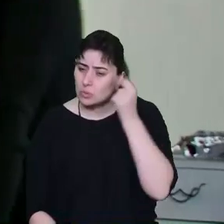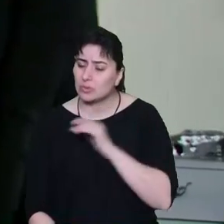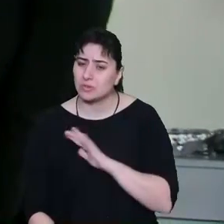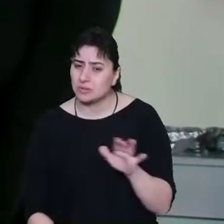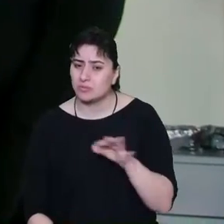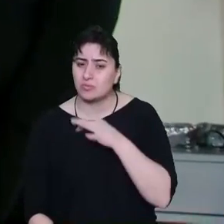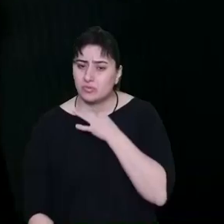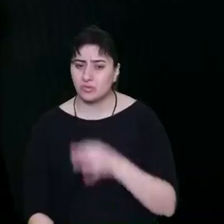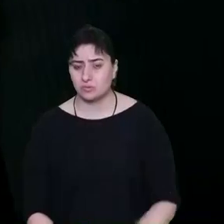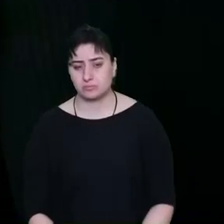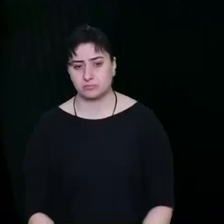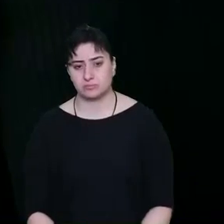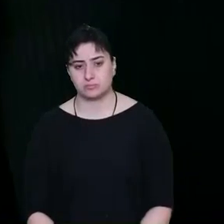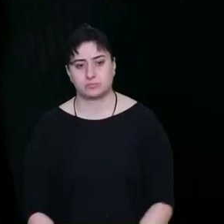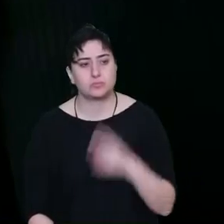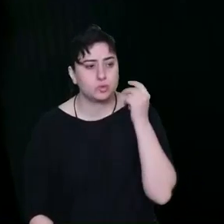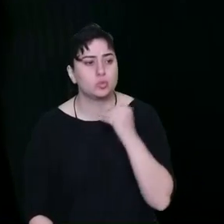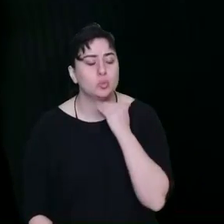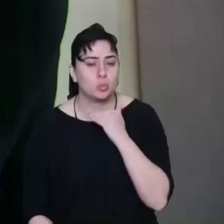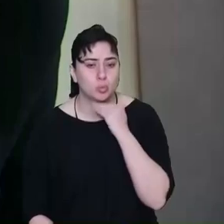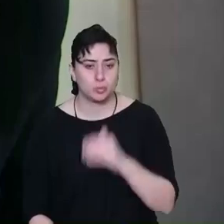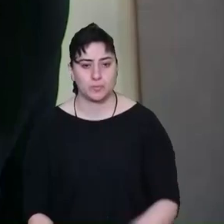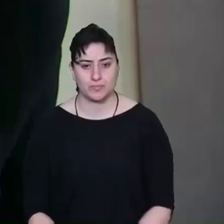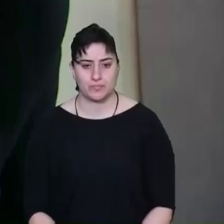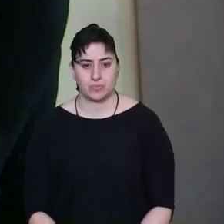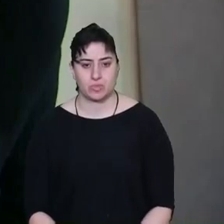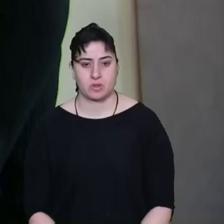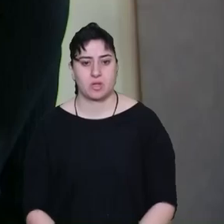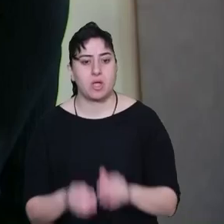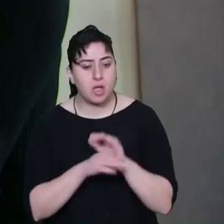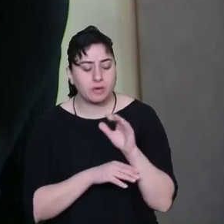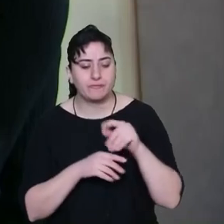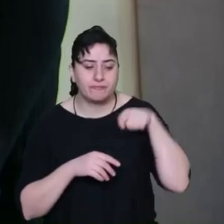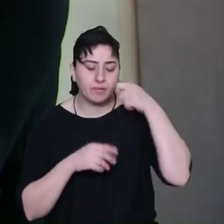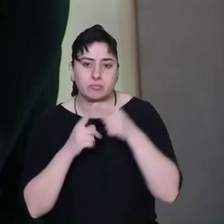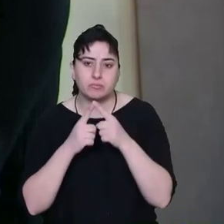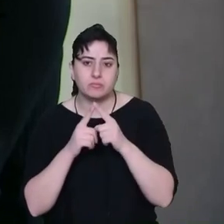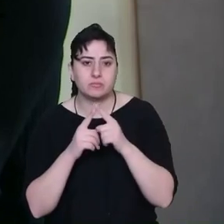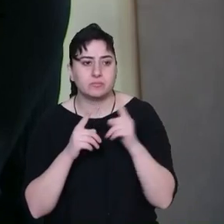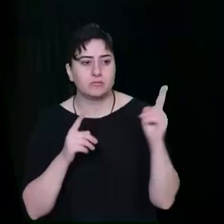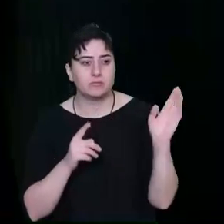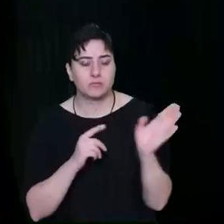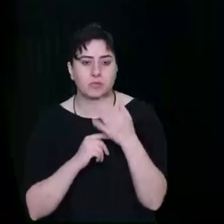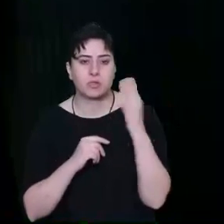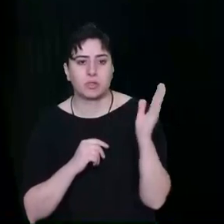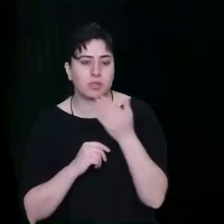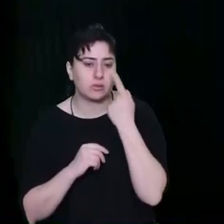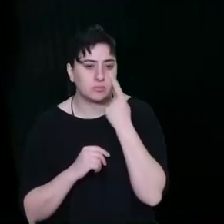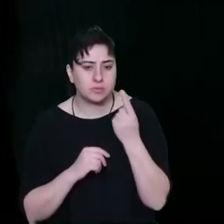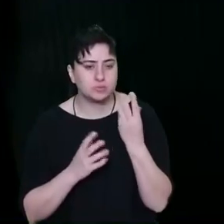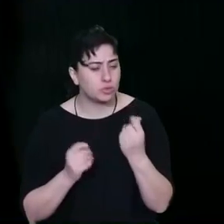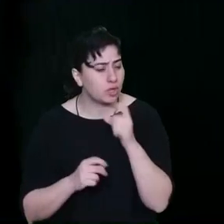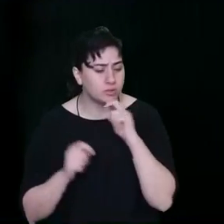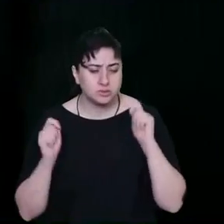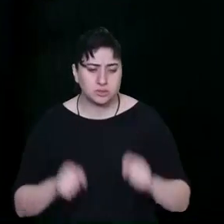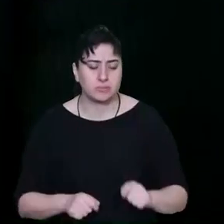Sarp'cığım, unut. Unutamıyorum Cavidan. O an hayatım bir film şeridi gibi gözümün önünden geçti. Bir sürü